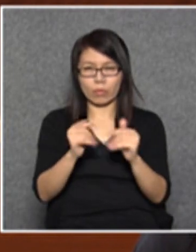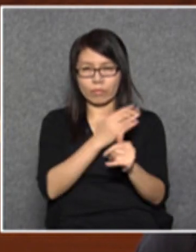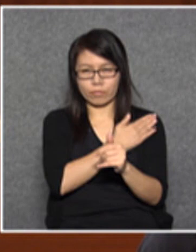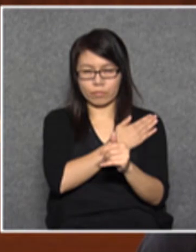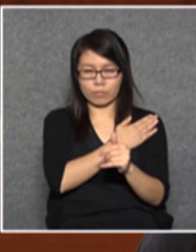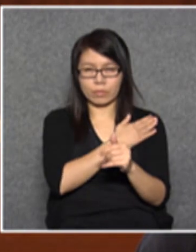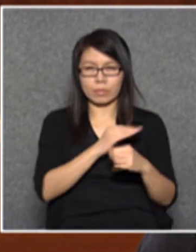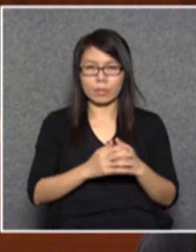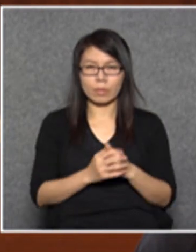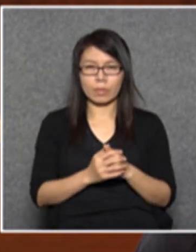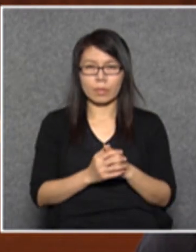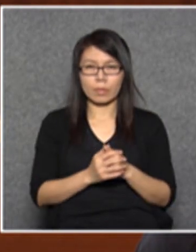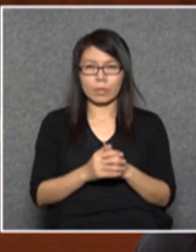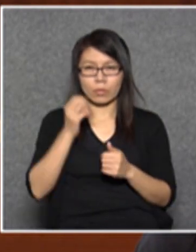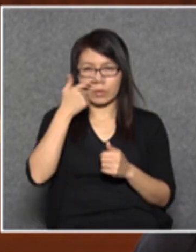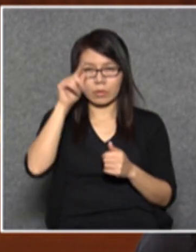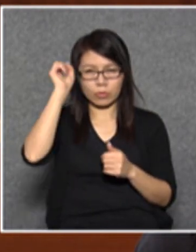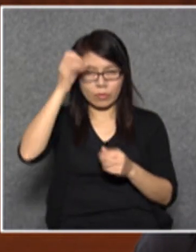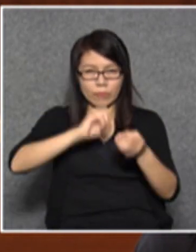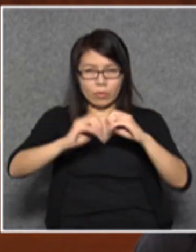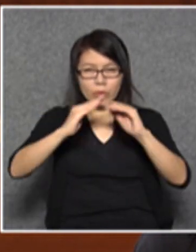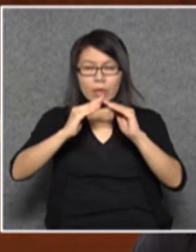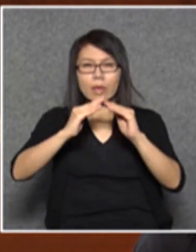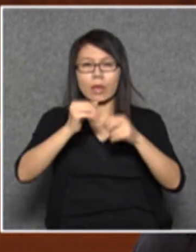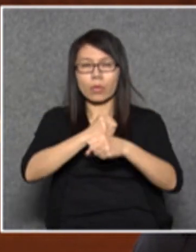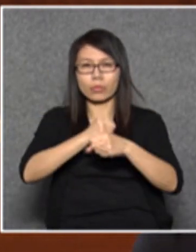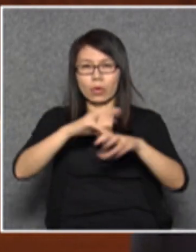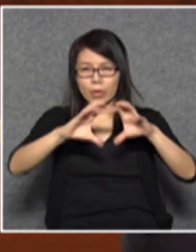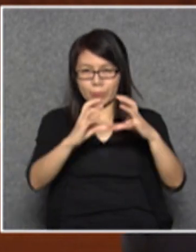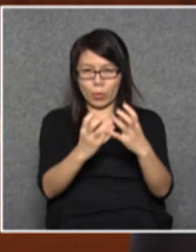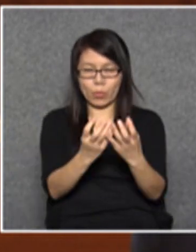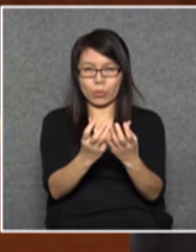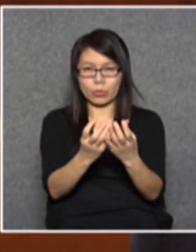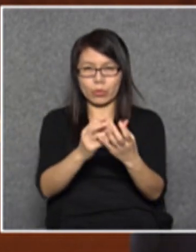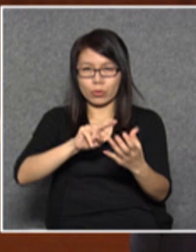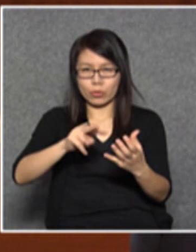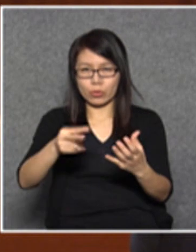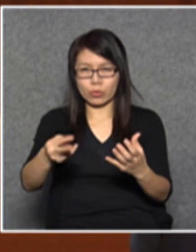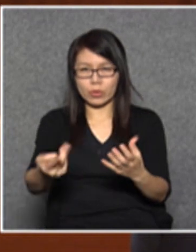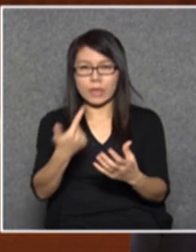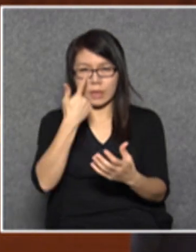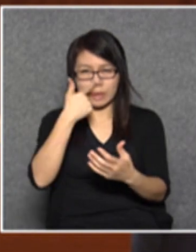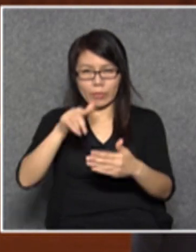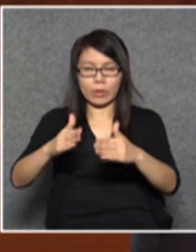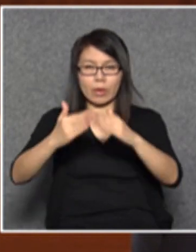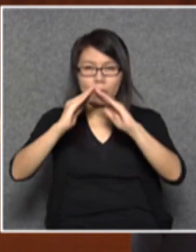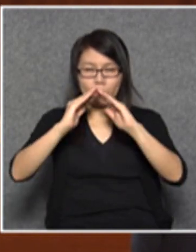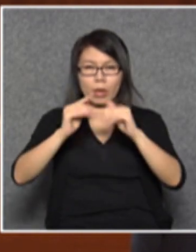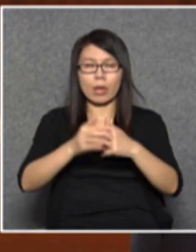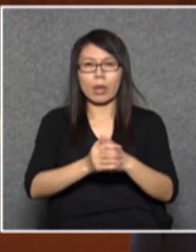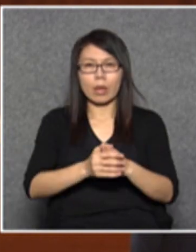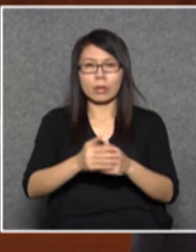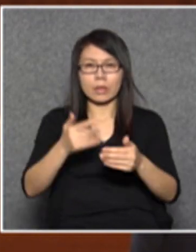的與創新及科技工作有關的部門呢，將它轉給一個新的局，由一個新的局